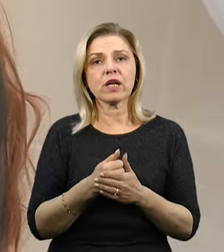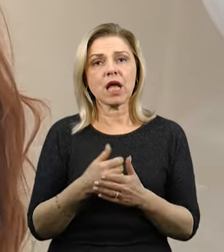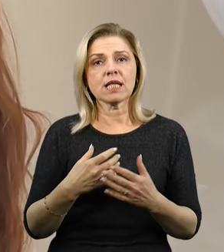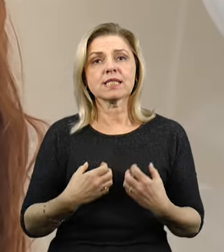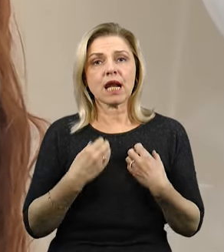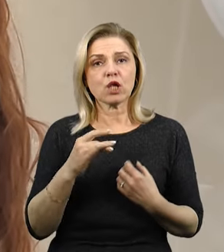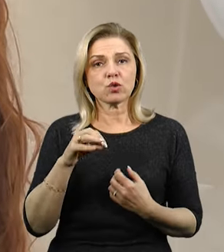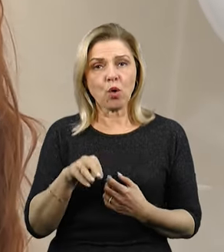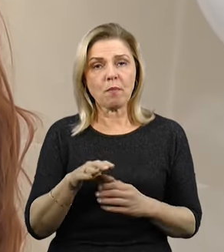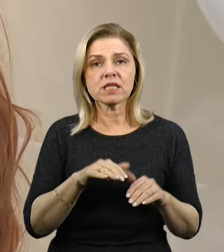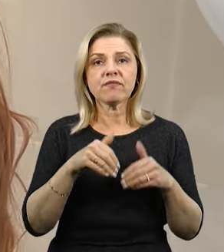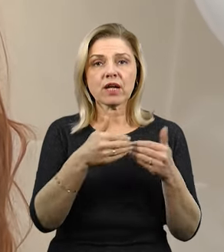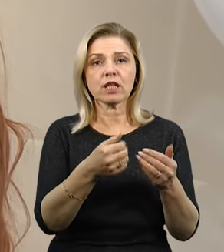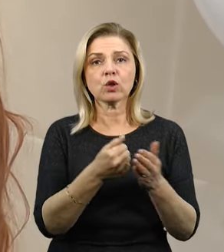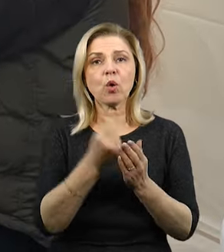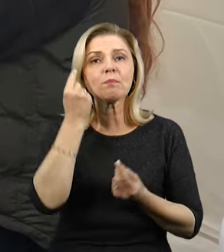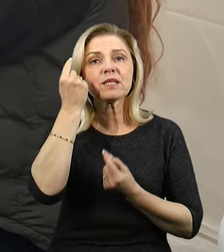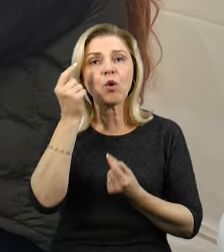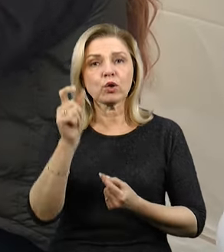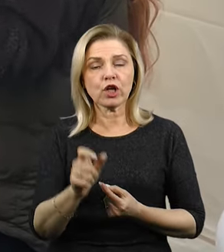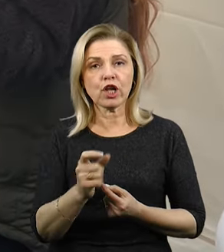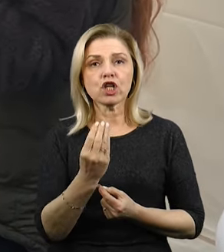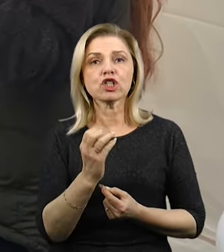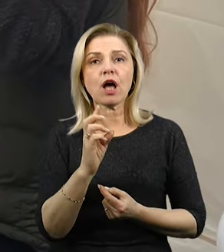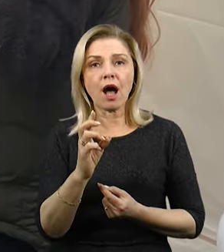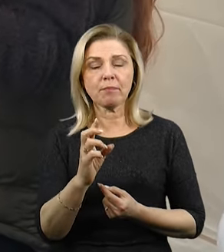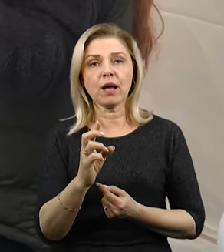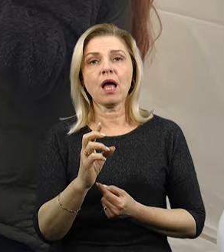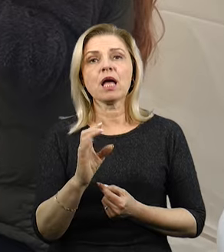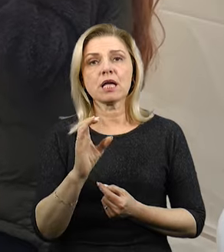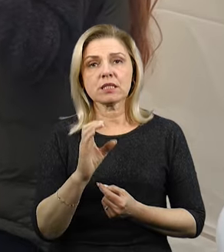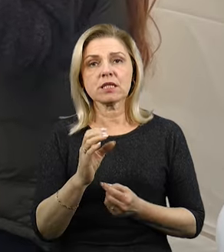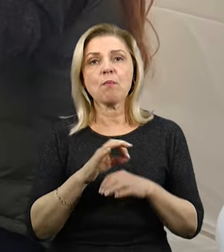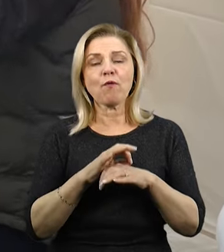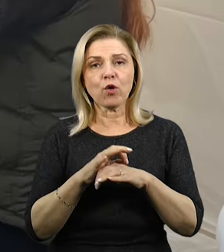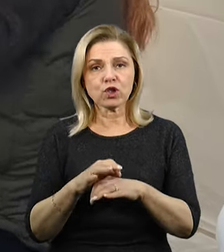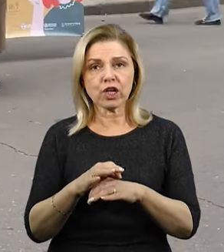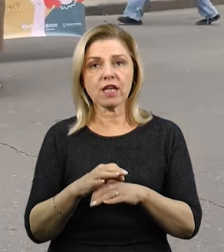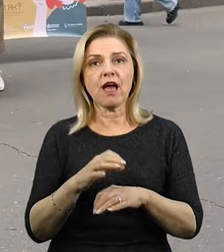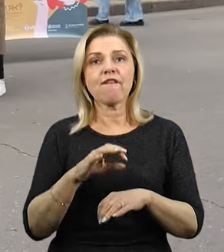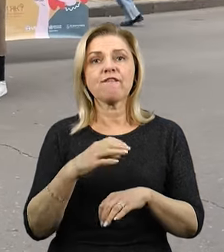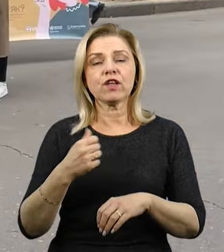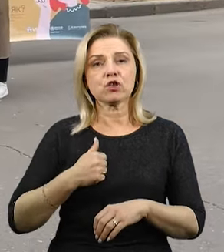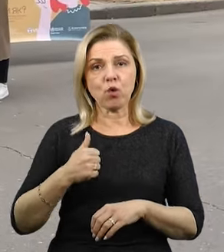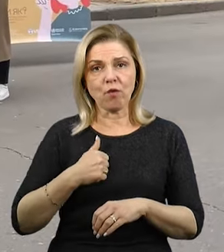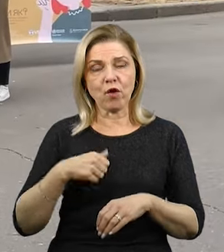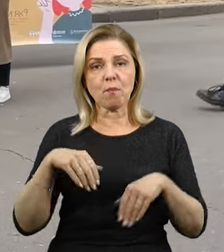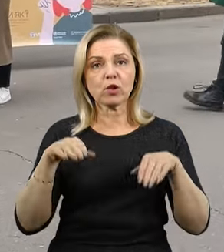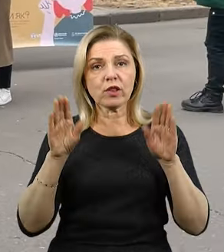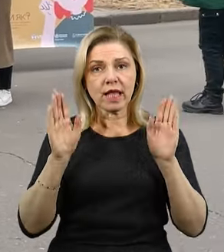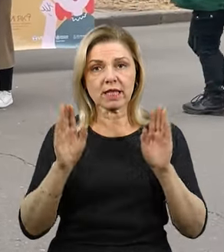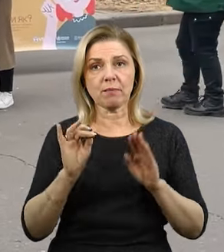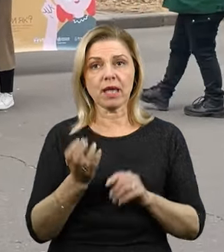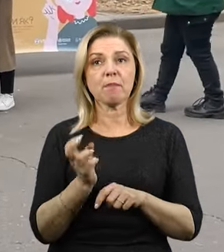зверталась до Вікторії психологіні координаційного штабу з питань поводження з військовополоненими прийшла і на публічний захід до Дня